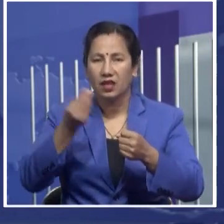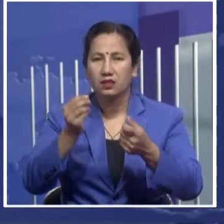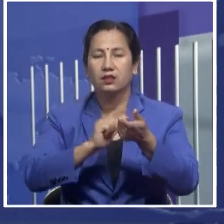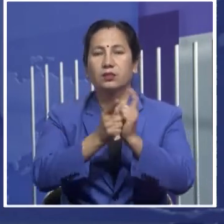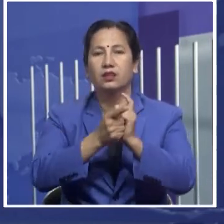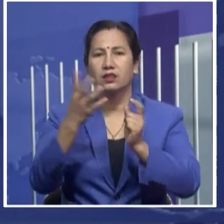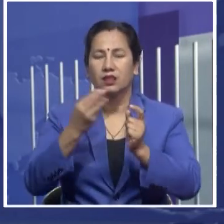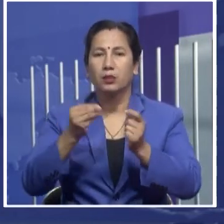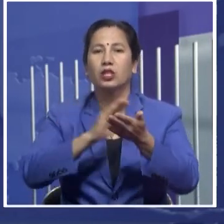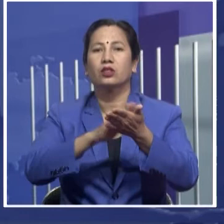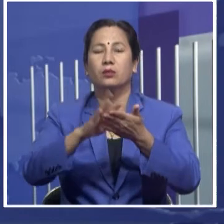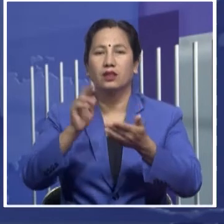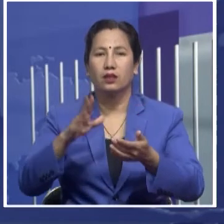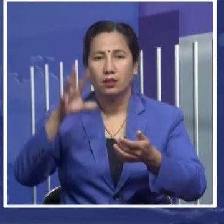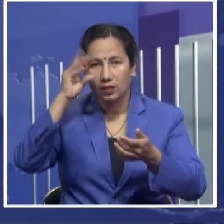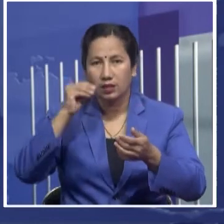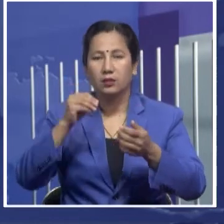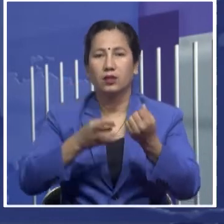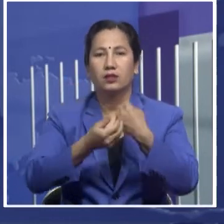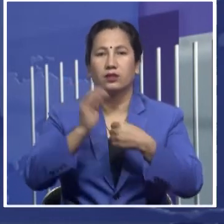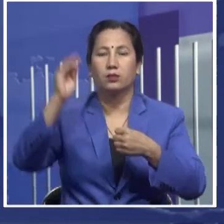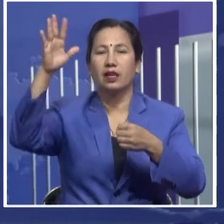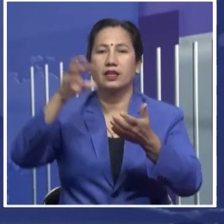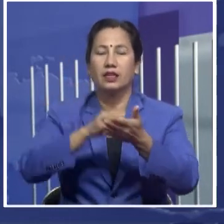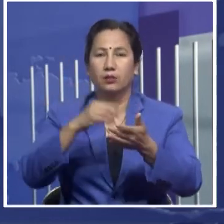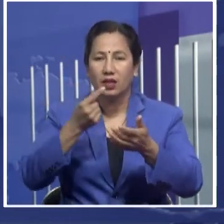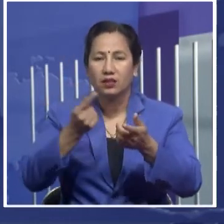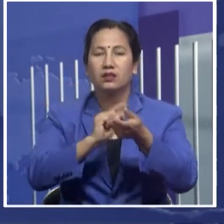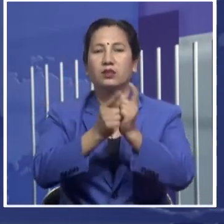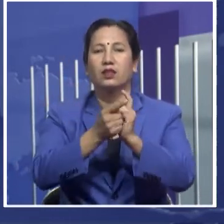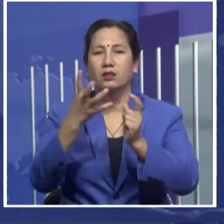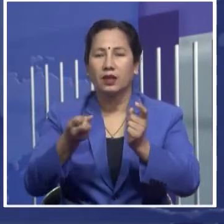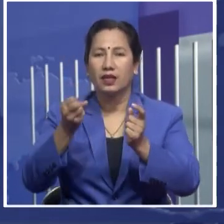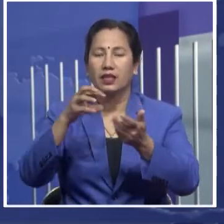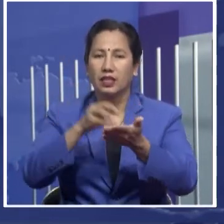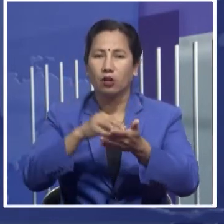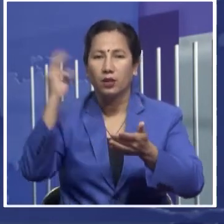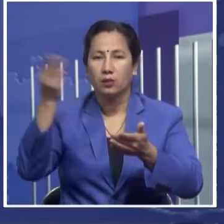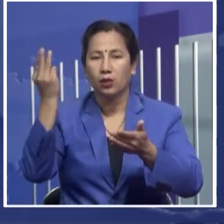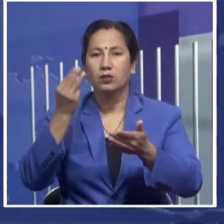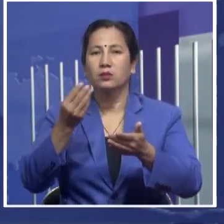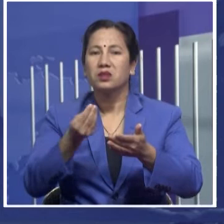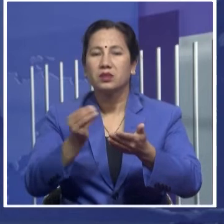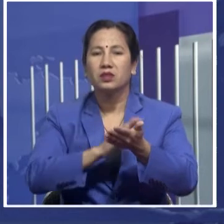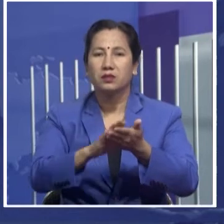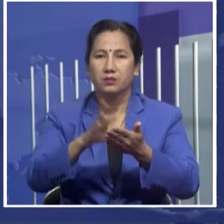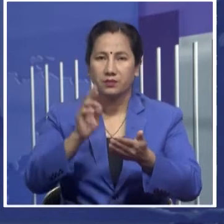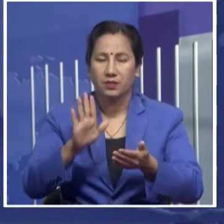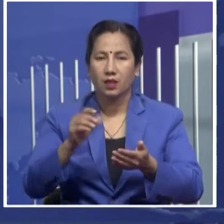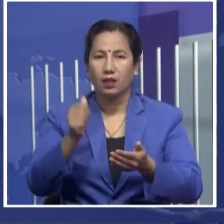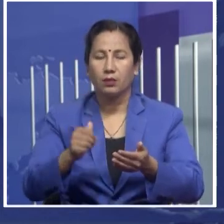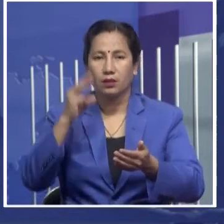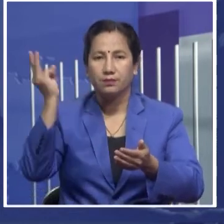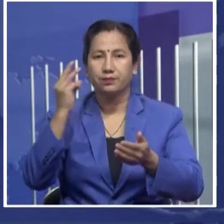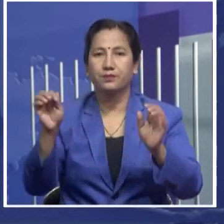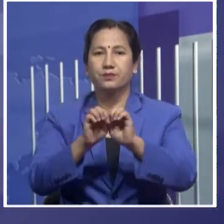बदलीदेखि सामान्यतया सफा रह्यो। राति पनि देशको पहाडी भूभागमा आंशिक बदली रही बाँकी भूभागहरूको मौसम सामान्यतया सफा रहनेछ। अब मौसम